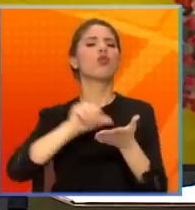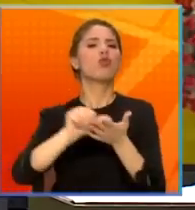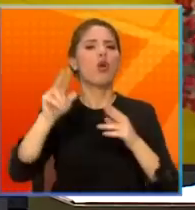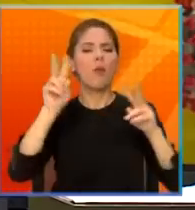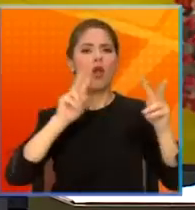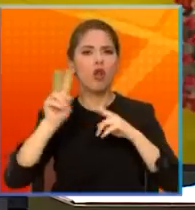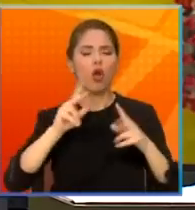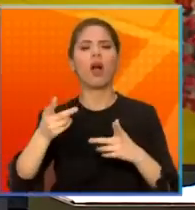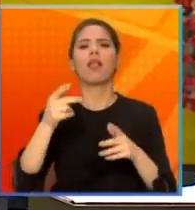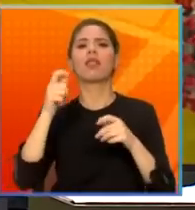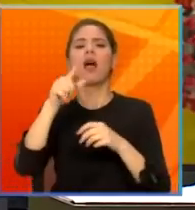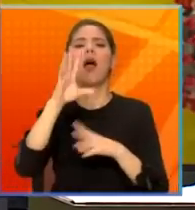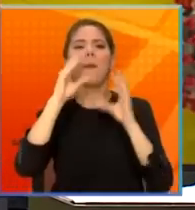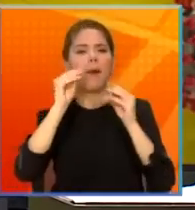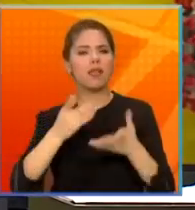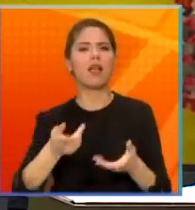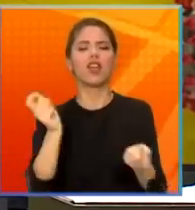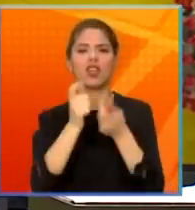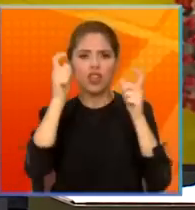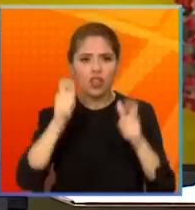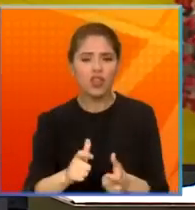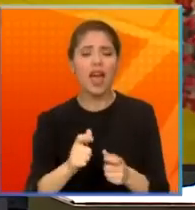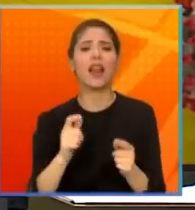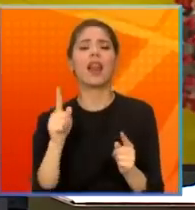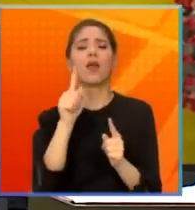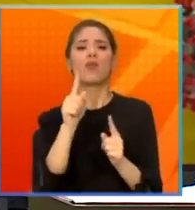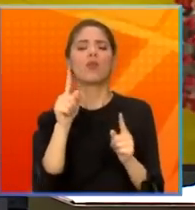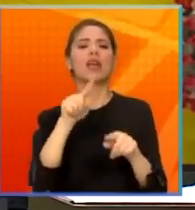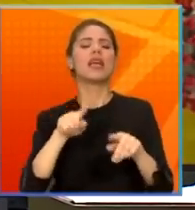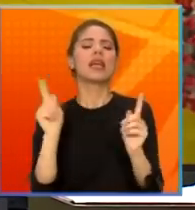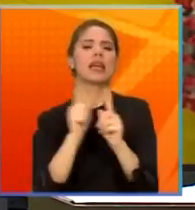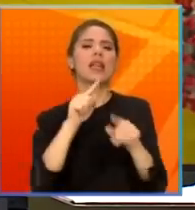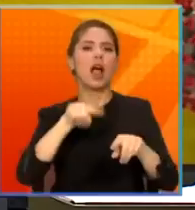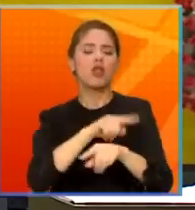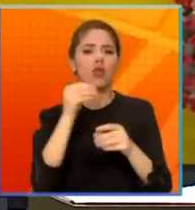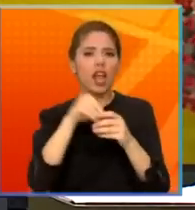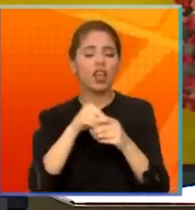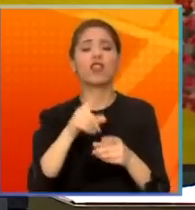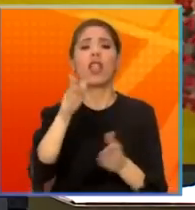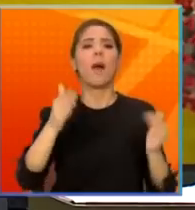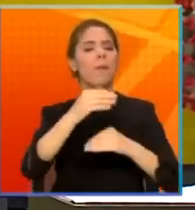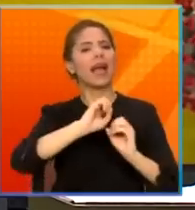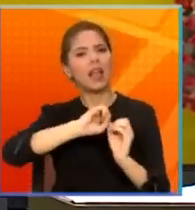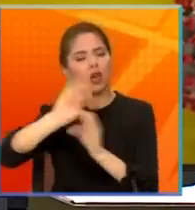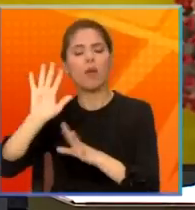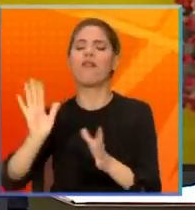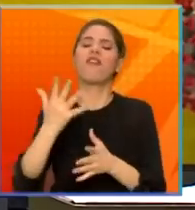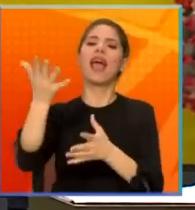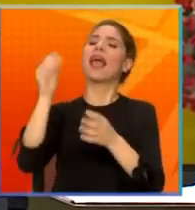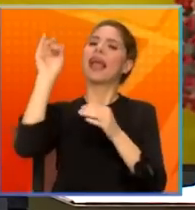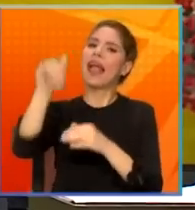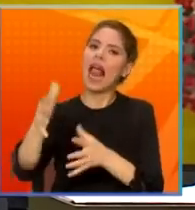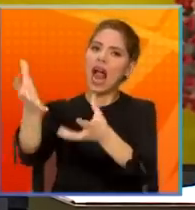restoranlarla pastane ve benzeri iş yerleri geçici süreyle sadece paket, servis ve gel al şeklinde hizmet verecek.